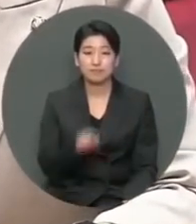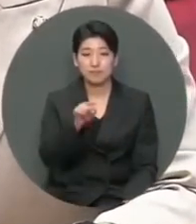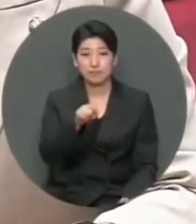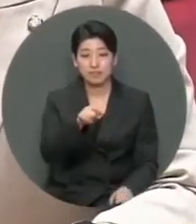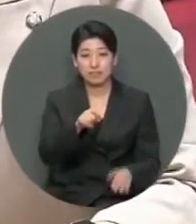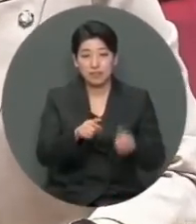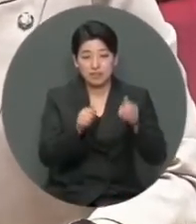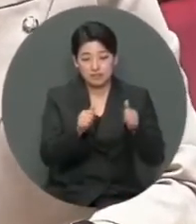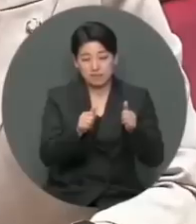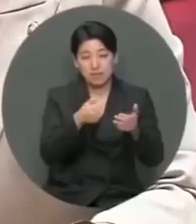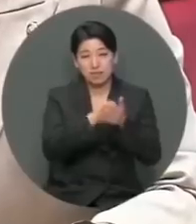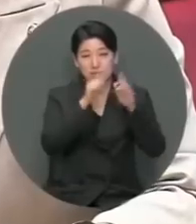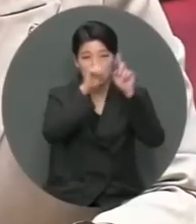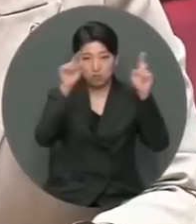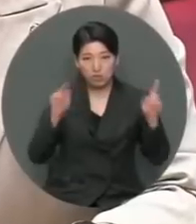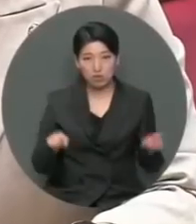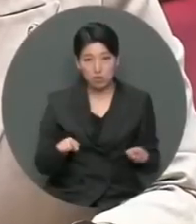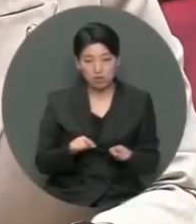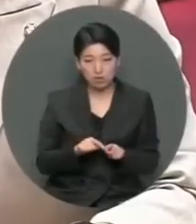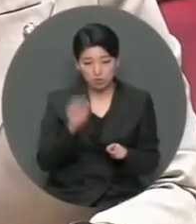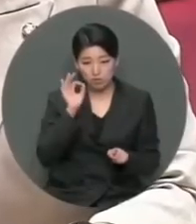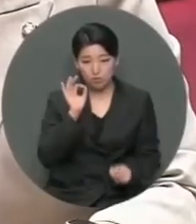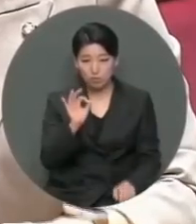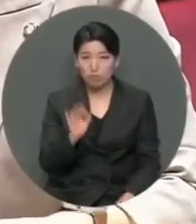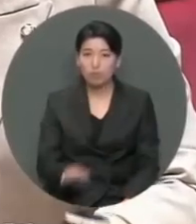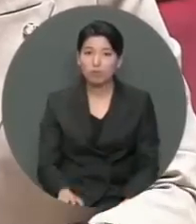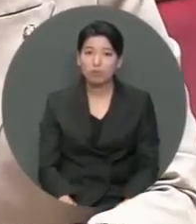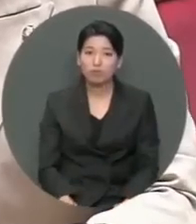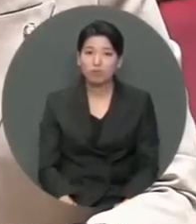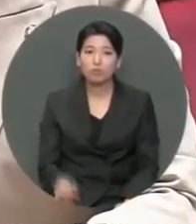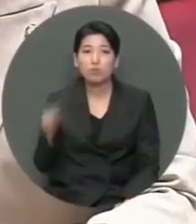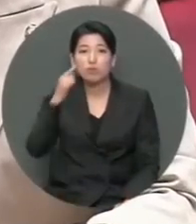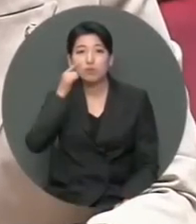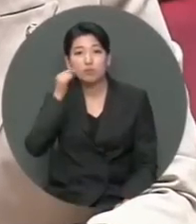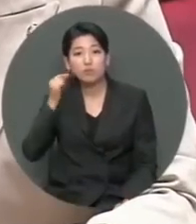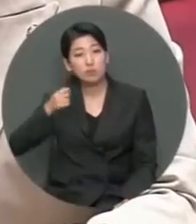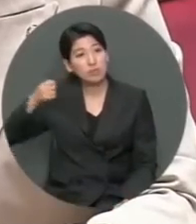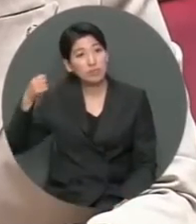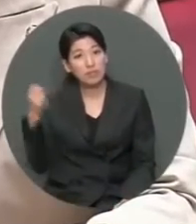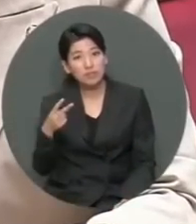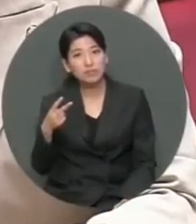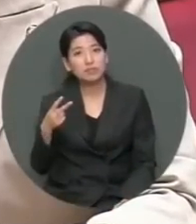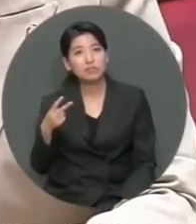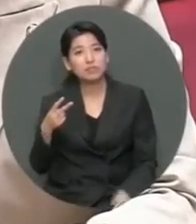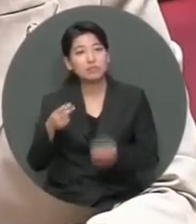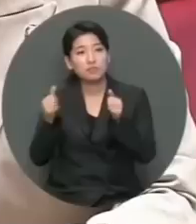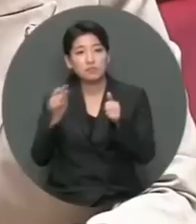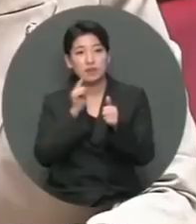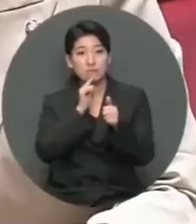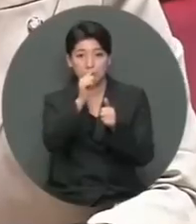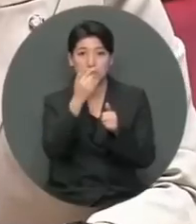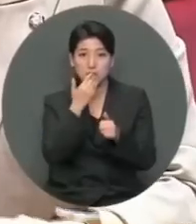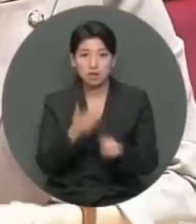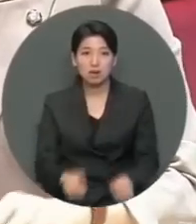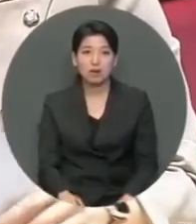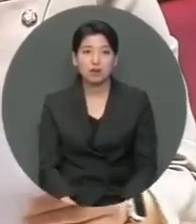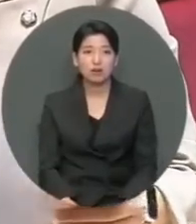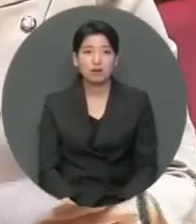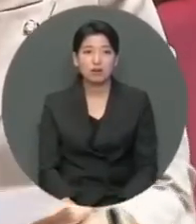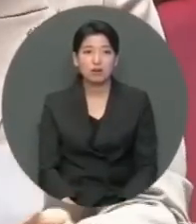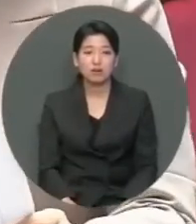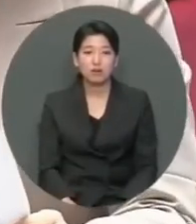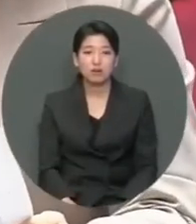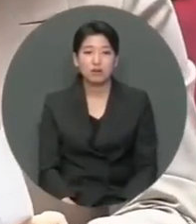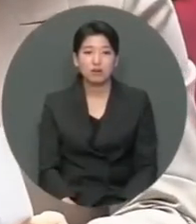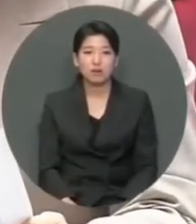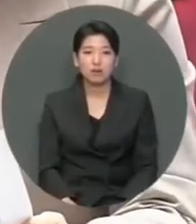결정에 기판역 같은 게 없잖아요. 그래서 일본이 다시 제소할 수 있는 거잖아요. 그렇죠? 아, 물론이죠. 그거는, 네. 그건 일본의 권리죠.